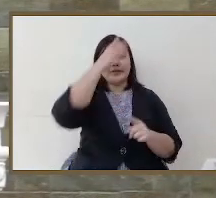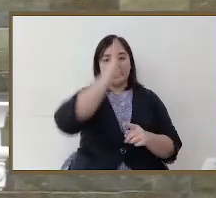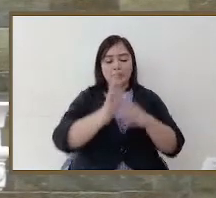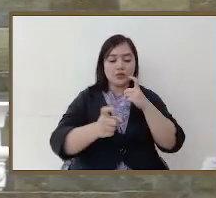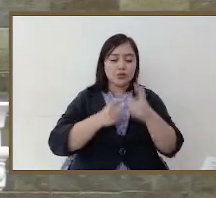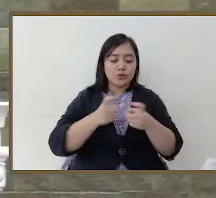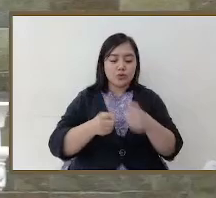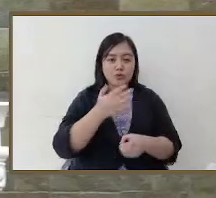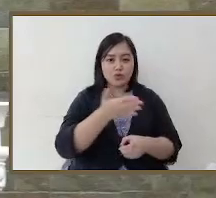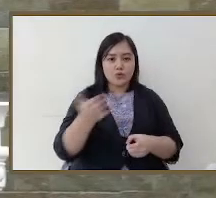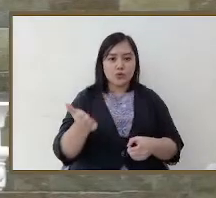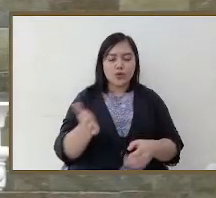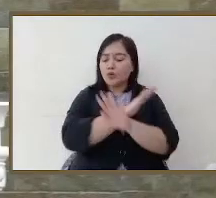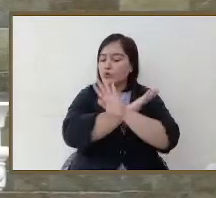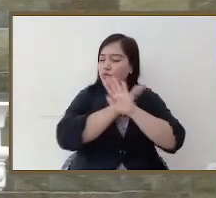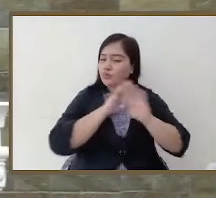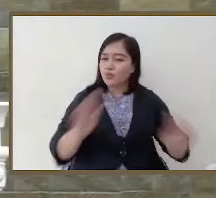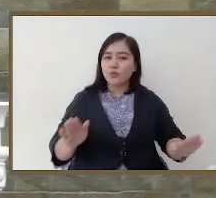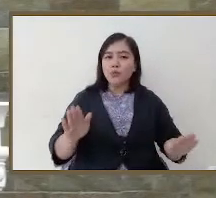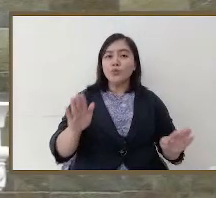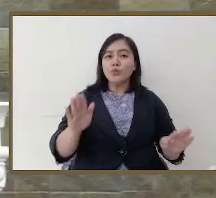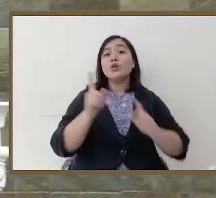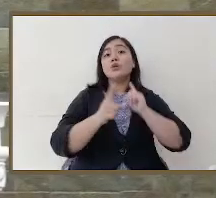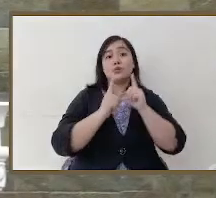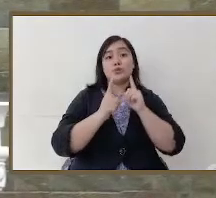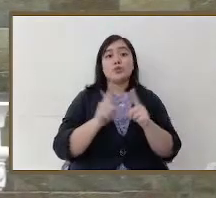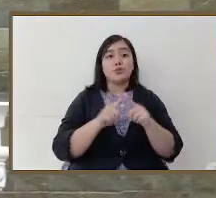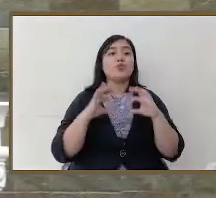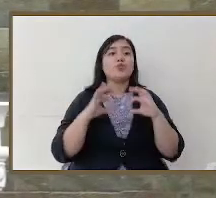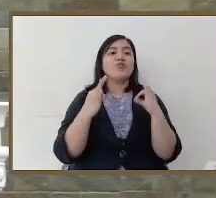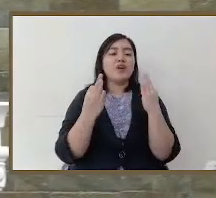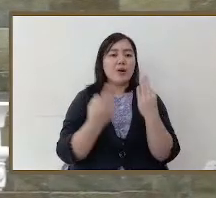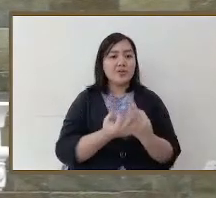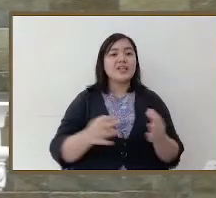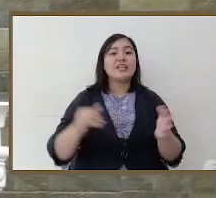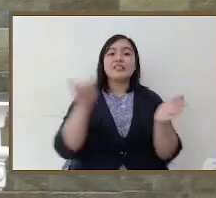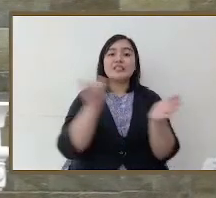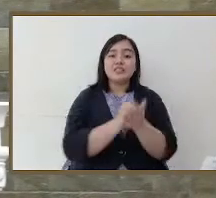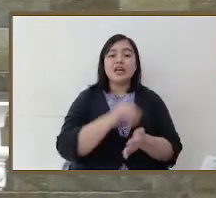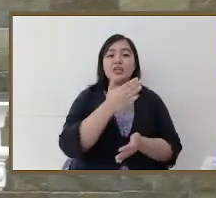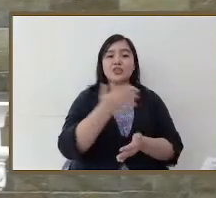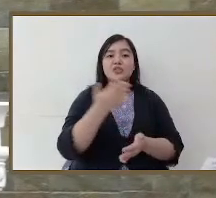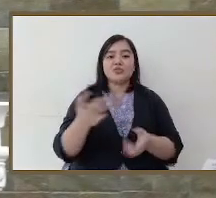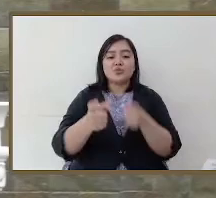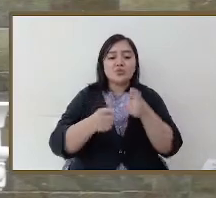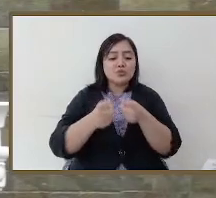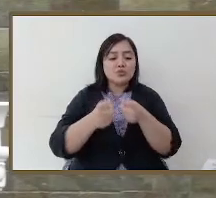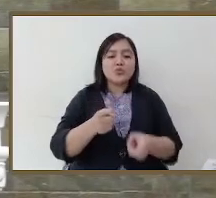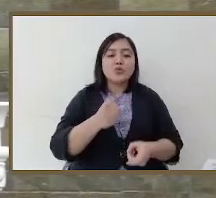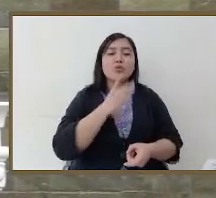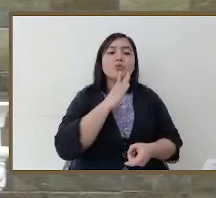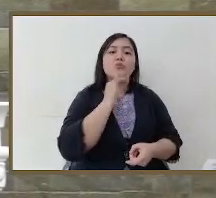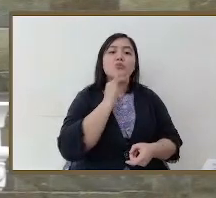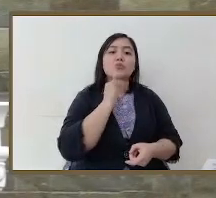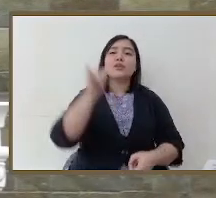huwag mong kakausapin ang iyong asawa at ang iyong anak na kontrolado ka ng iyong galit, na kontrolado